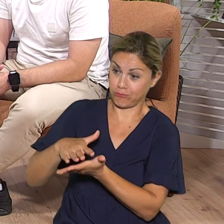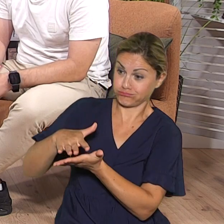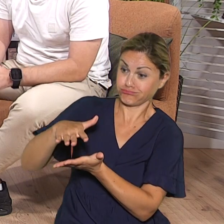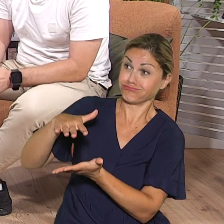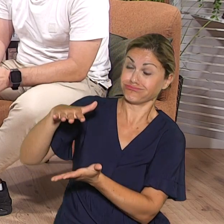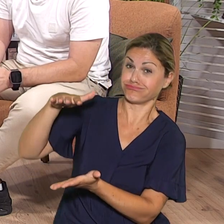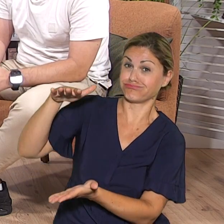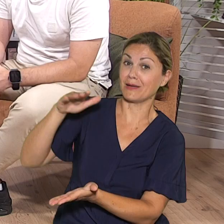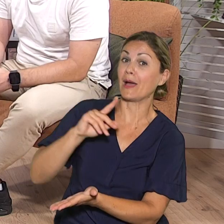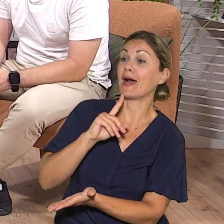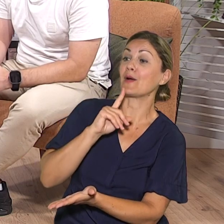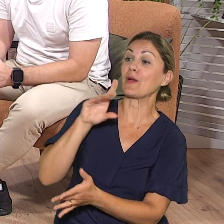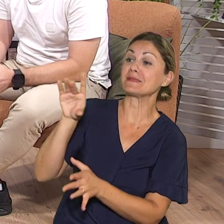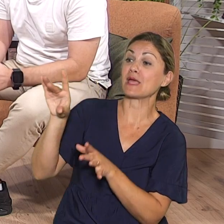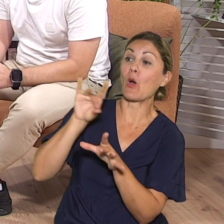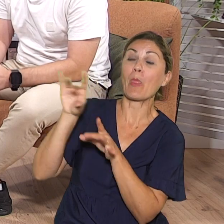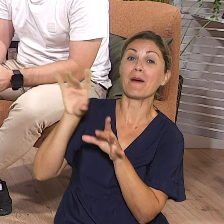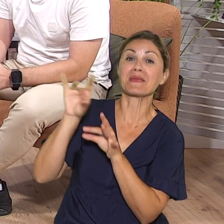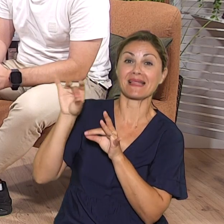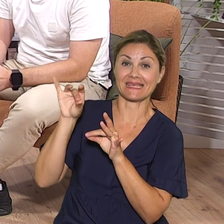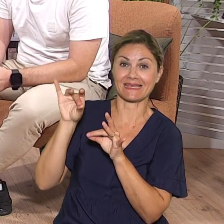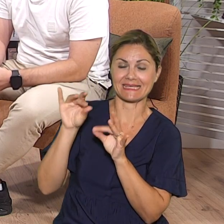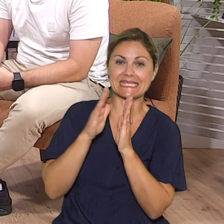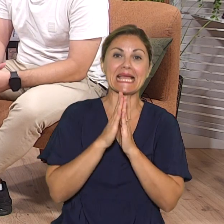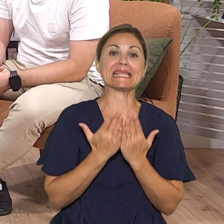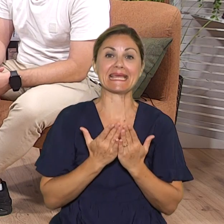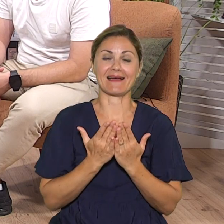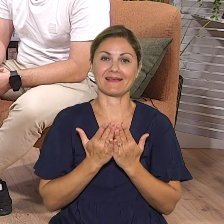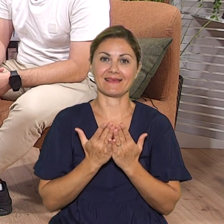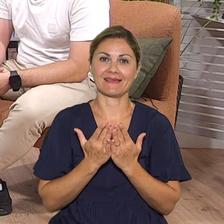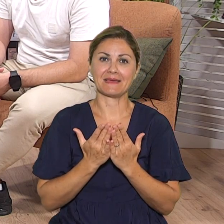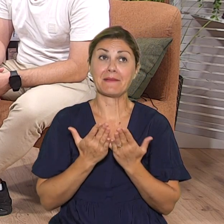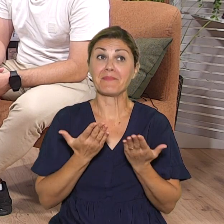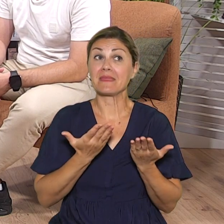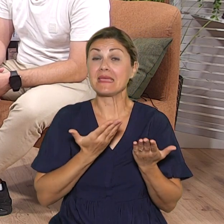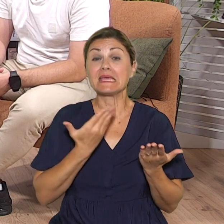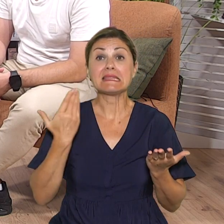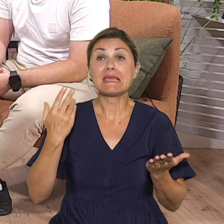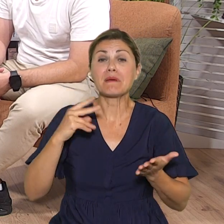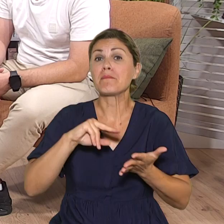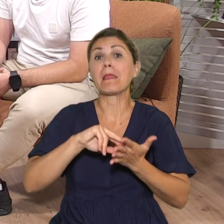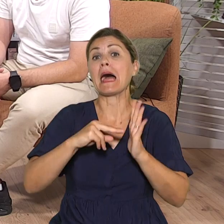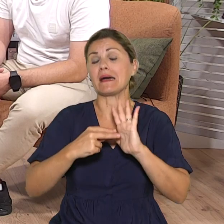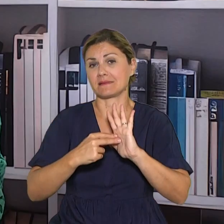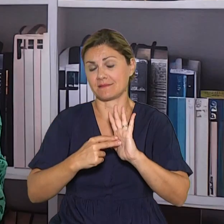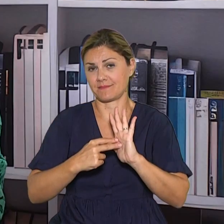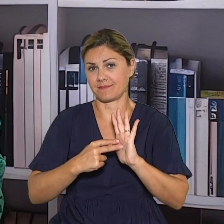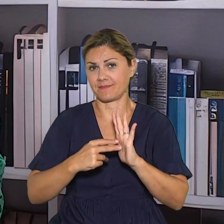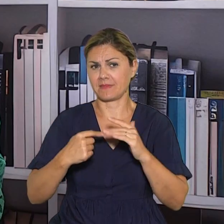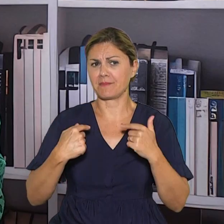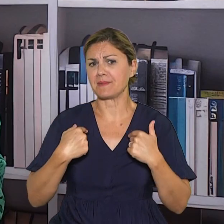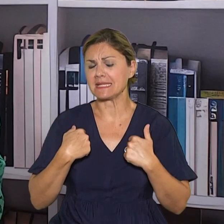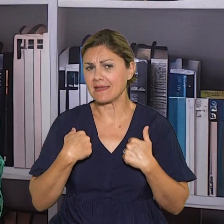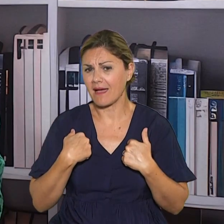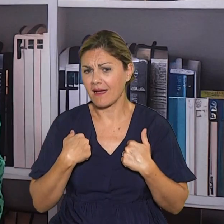pjesama, odnosno koliko bi... Je li već imate neki plan okvirni? Nemam ništa. Nemam ništa zato što smatram